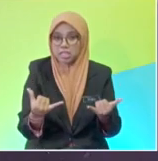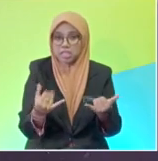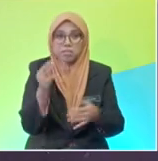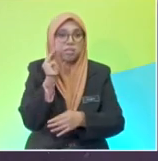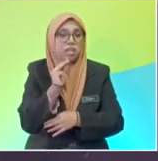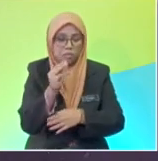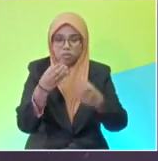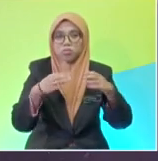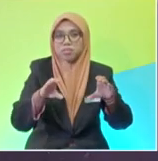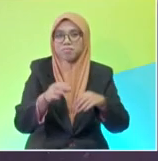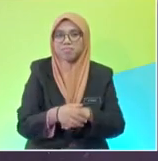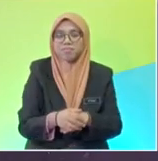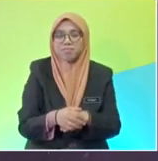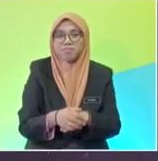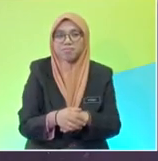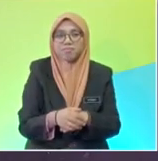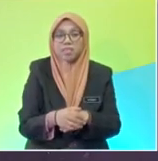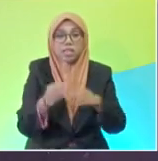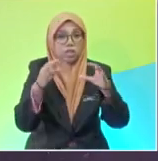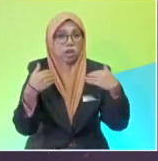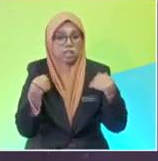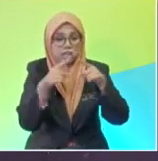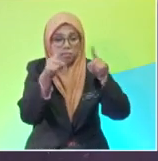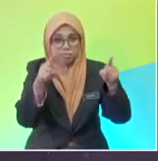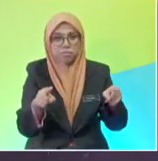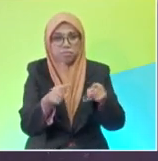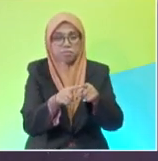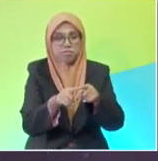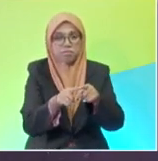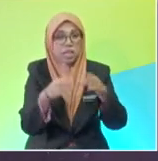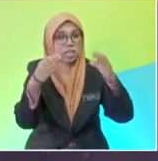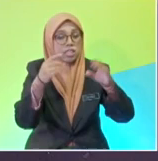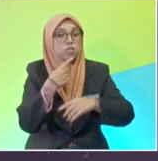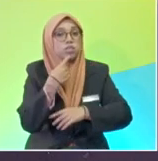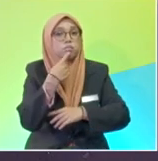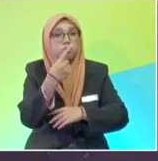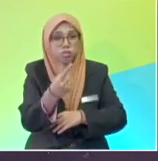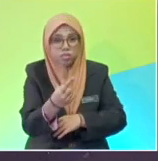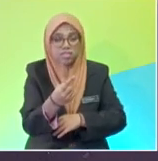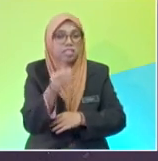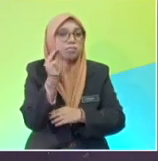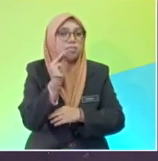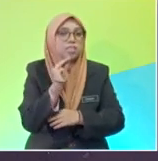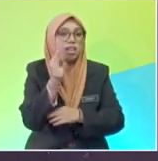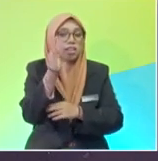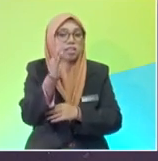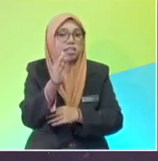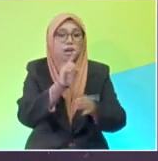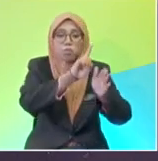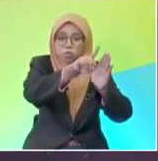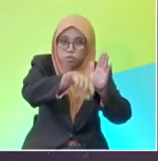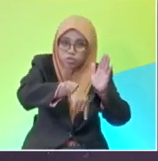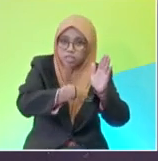cuba. Baiklah. Cikgu ada kad-kad ni. Cikgu nak sebut pukul berapa dan Mira akan pusingkan jarum